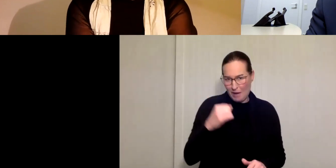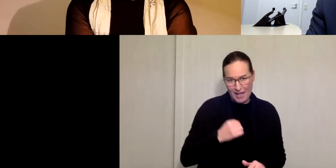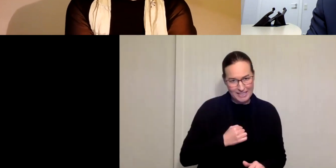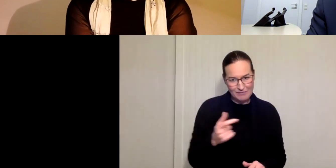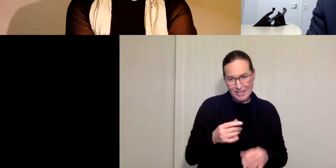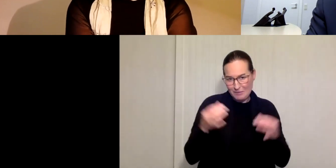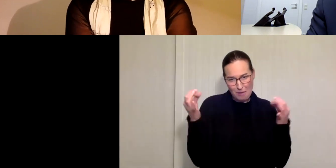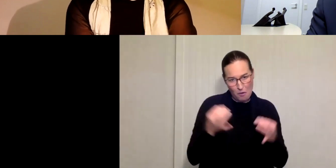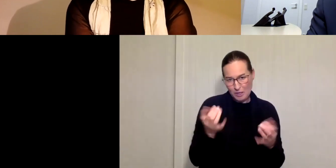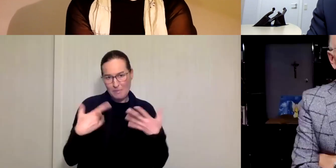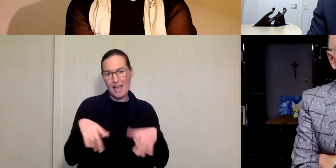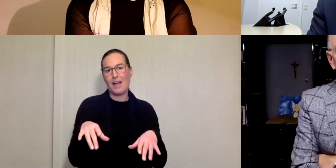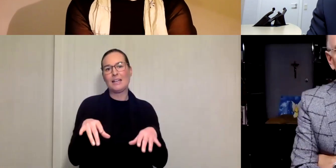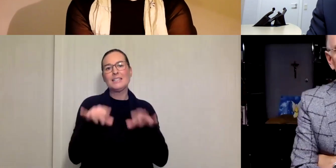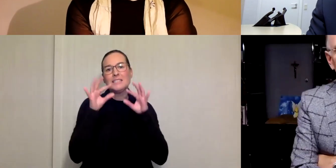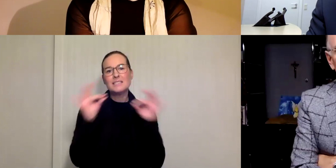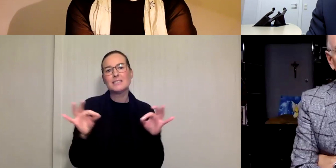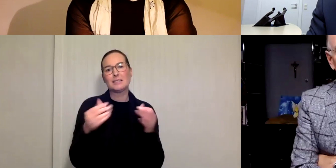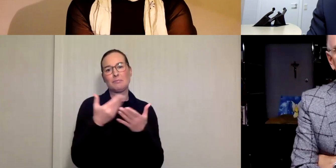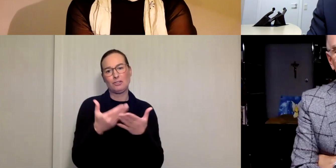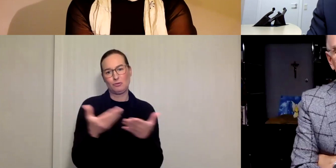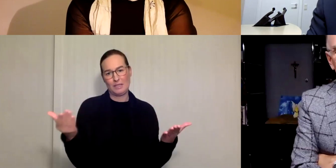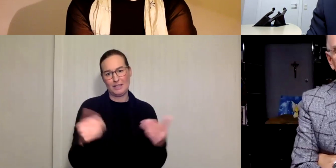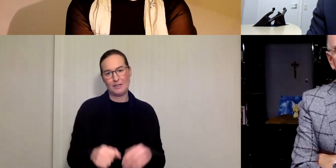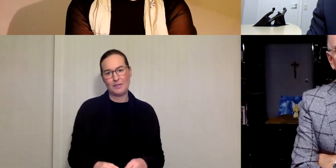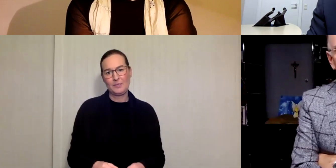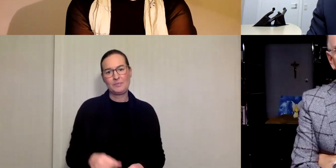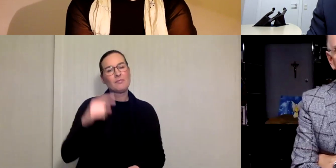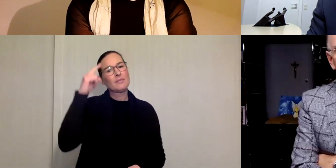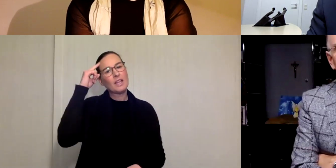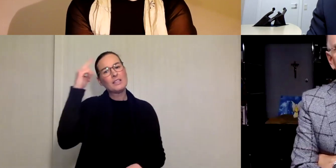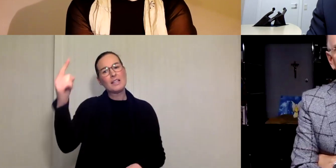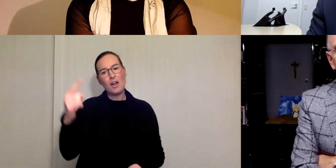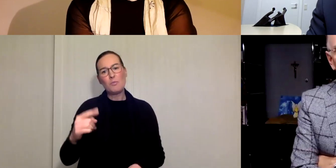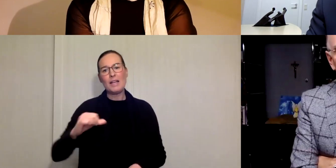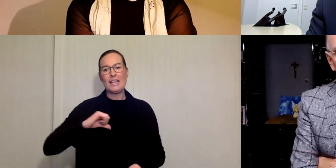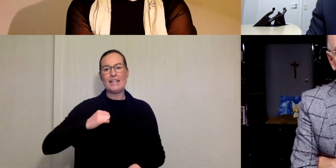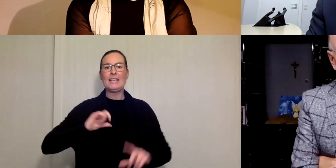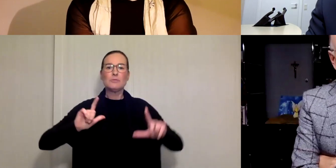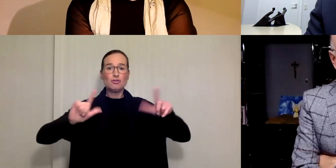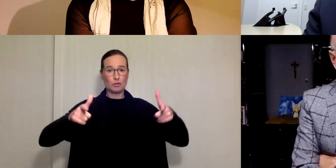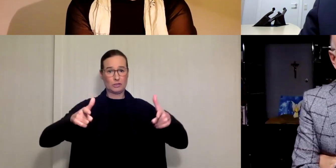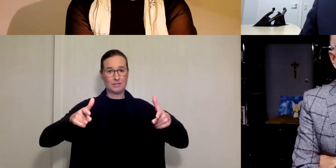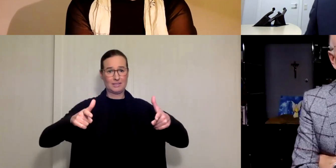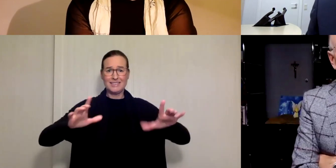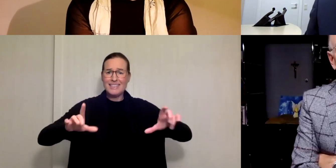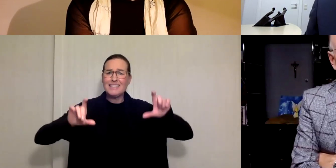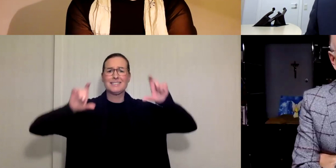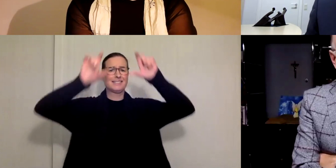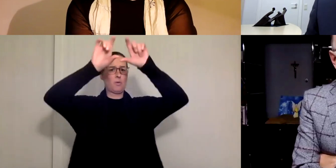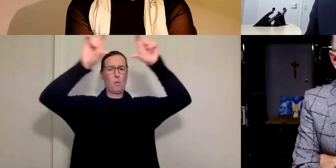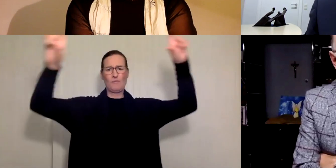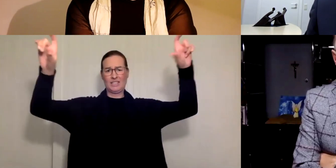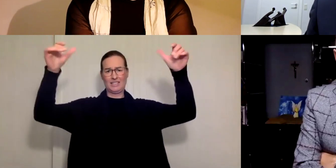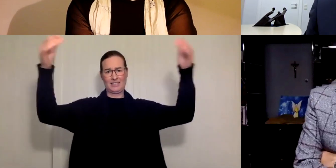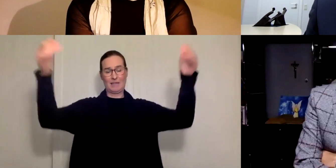konkretere Beispiele. Also ich glaube, dass in der politischen Hierarchie relativ klar ist, dass der Lebensschutz unabdingbar ganz oben steht. Vollständig. Das, was